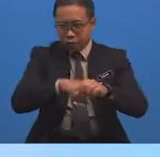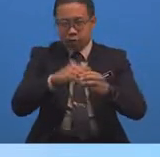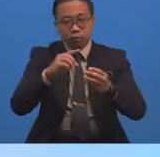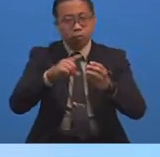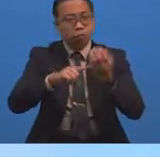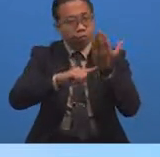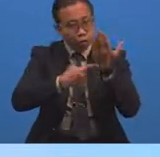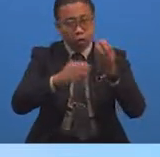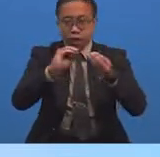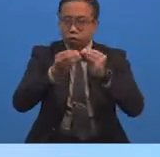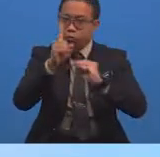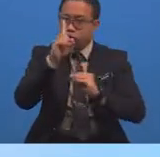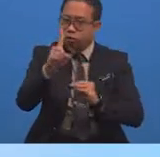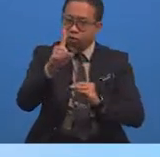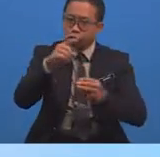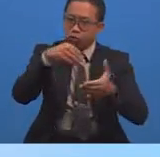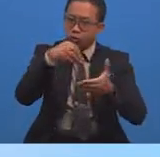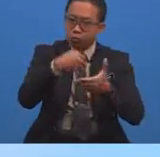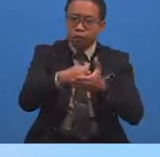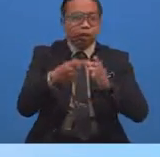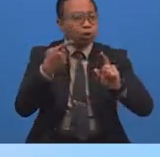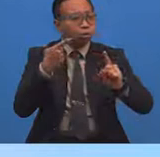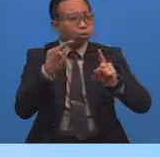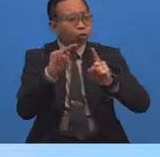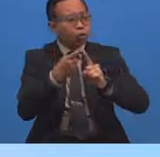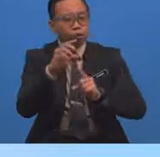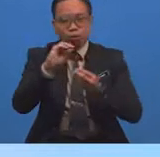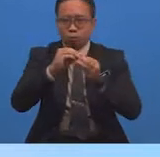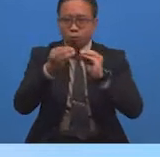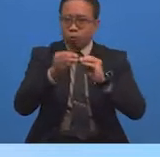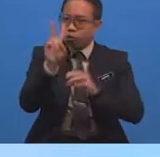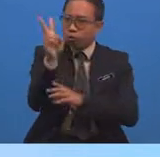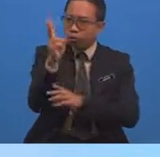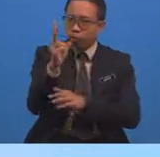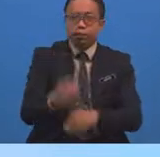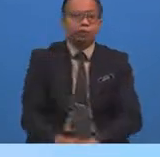1 hingga ke nomor 12